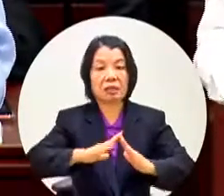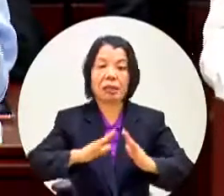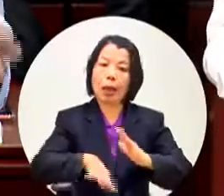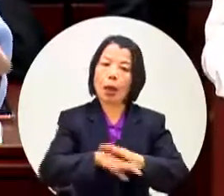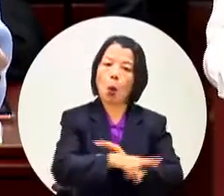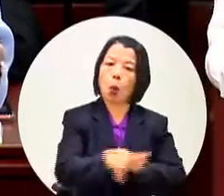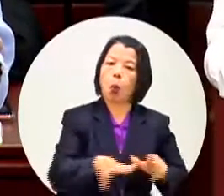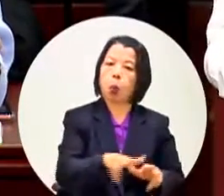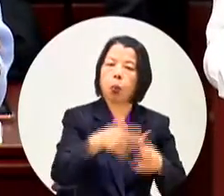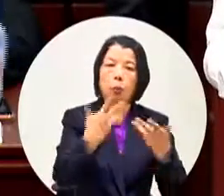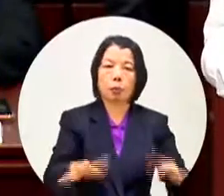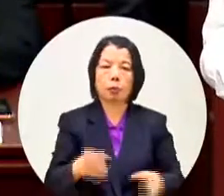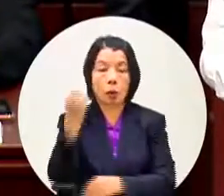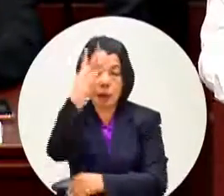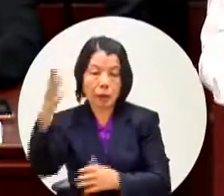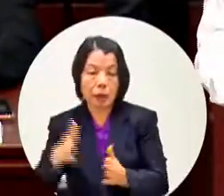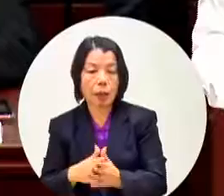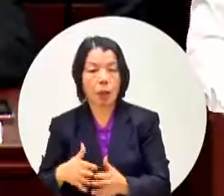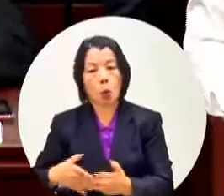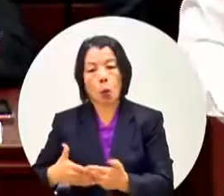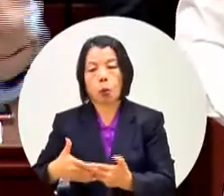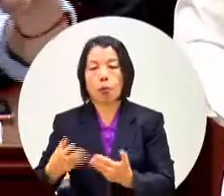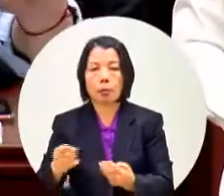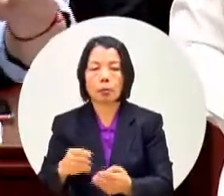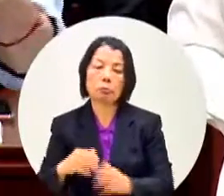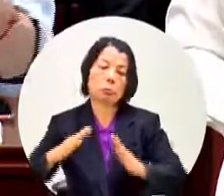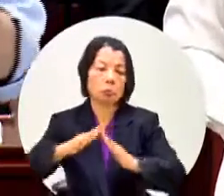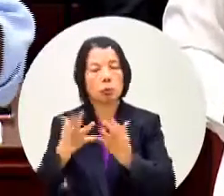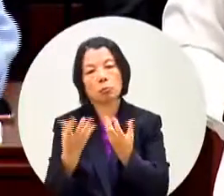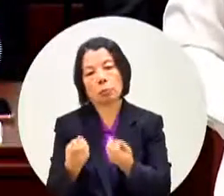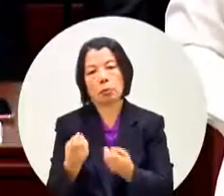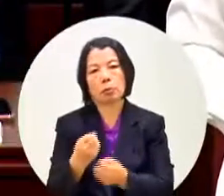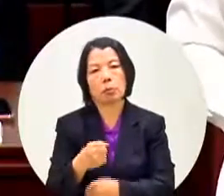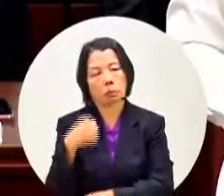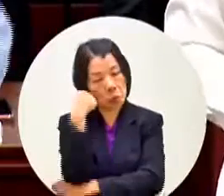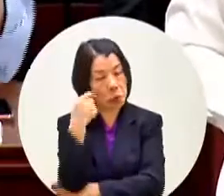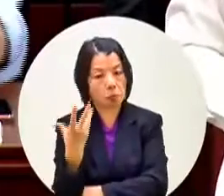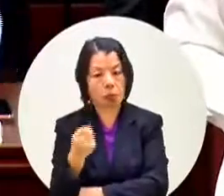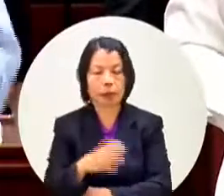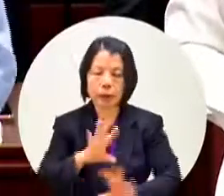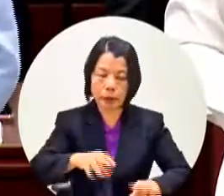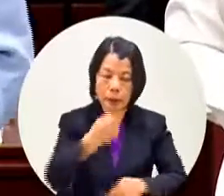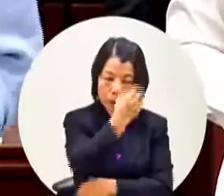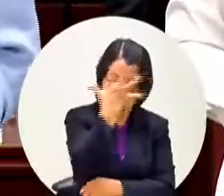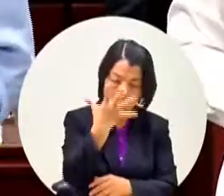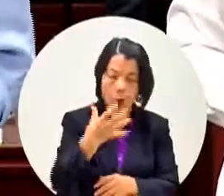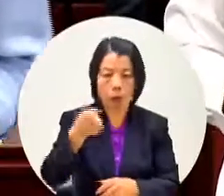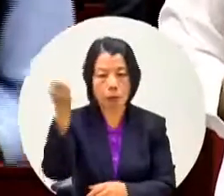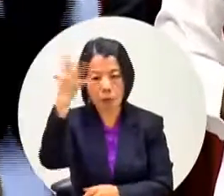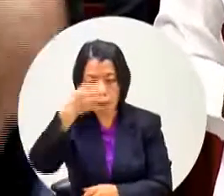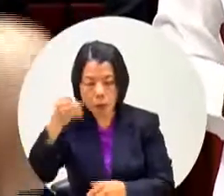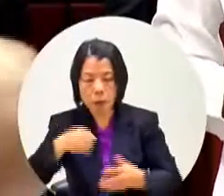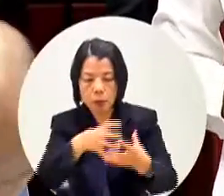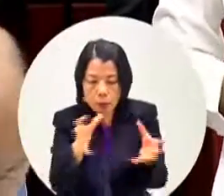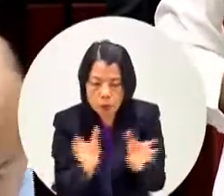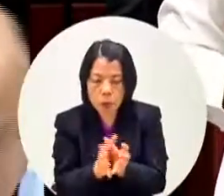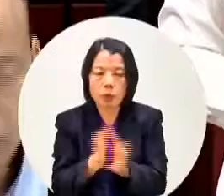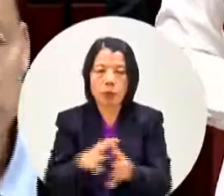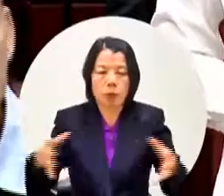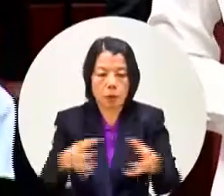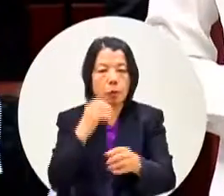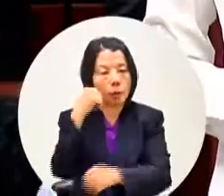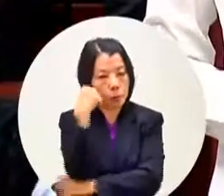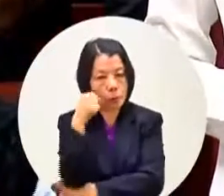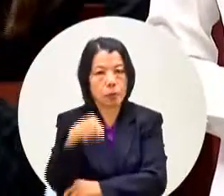租不售，或者部分能不能售，我们来研究。但是帮青年解决住的问题，我们的心是一致